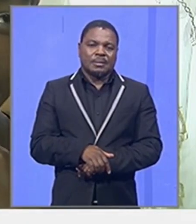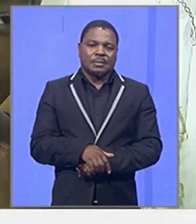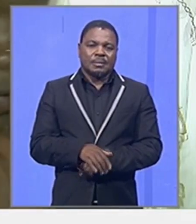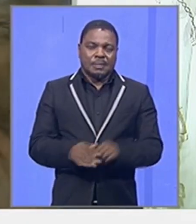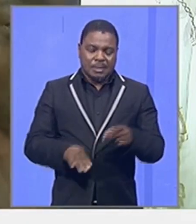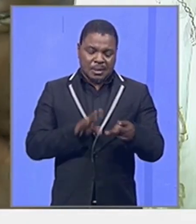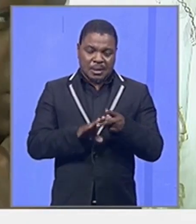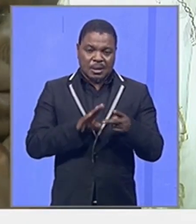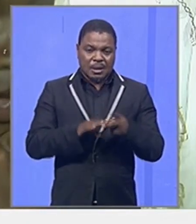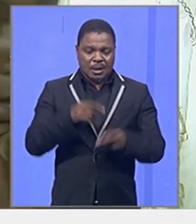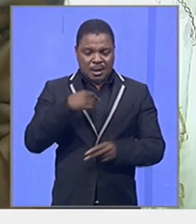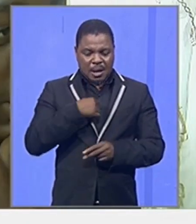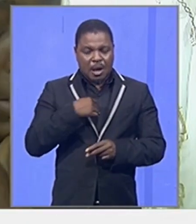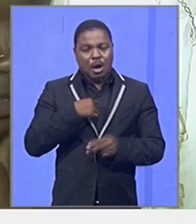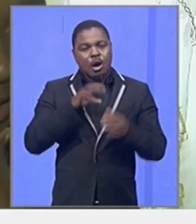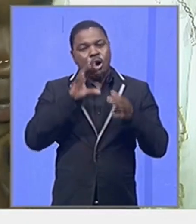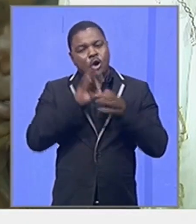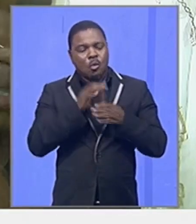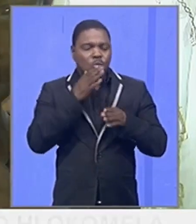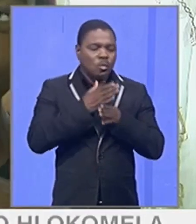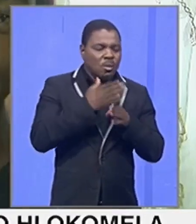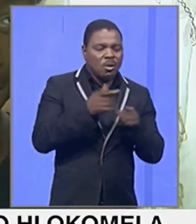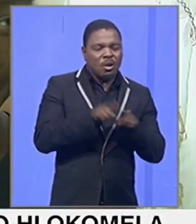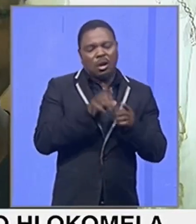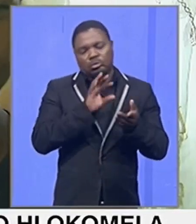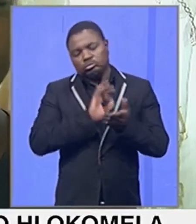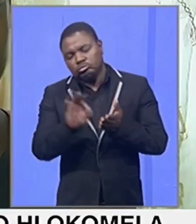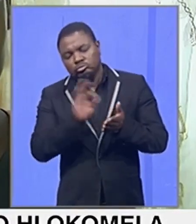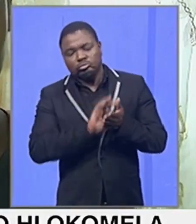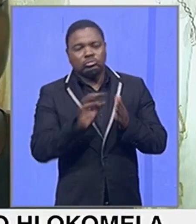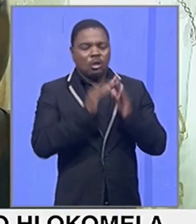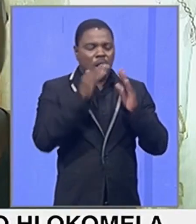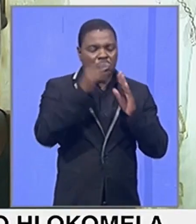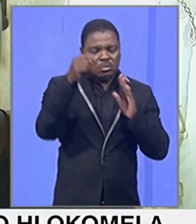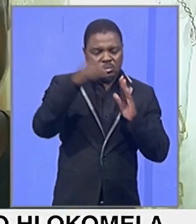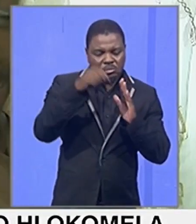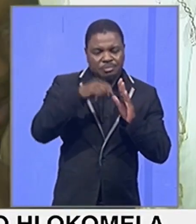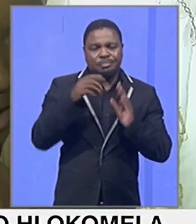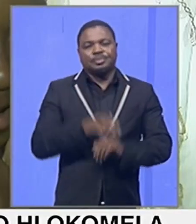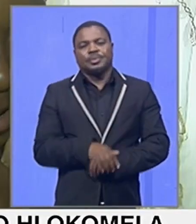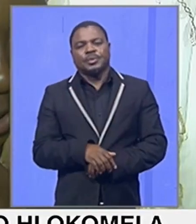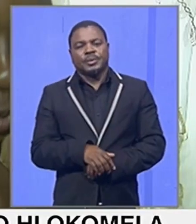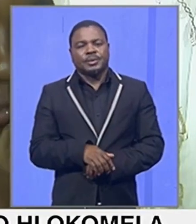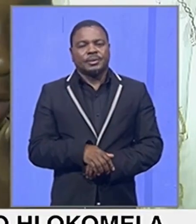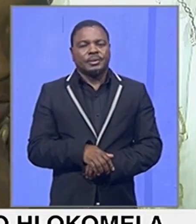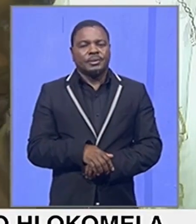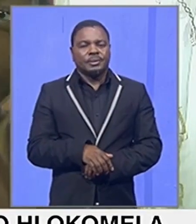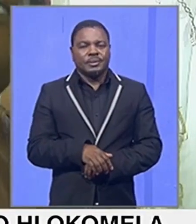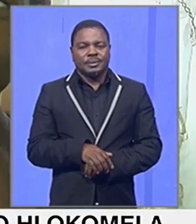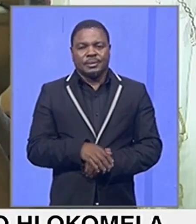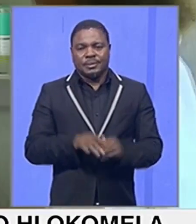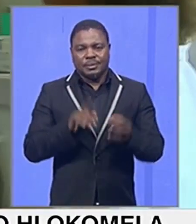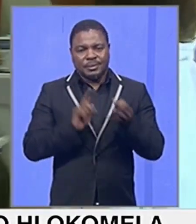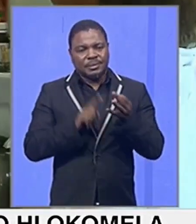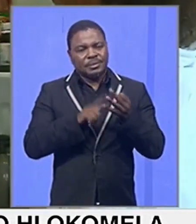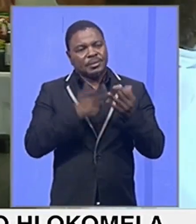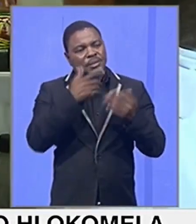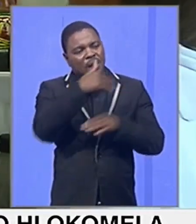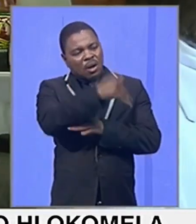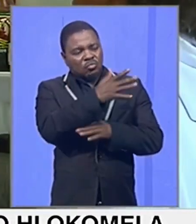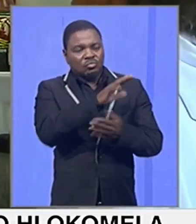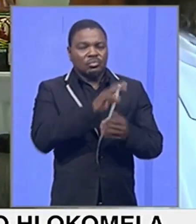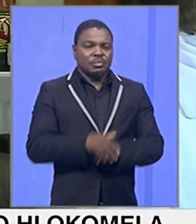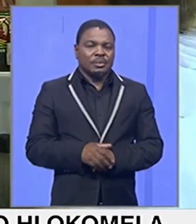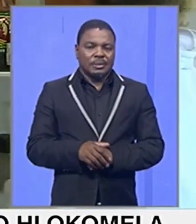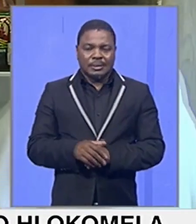I work at home, like cleaning the house, doing the yard. Ge le